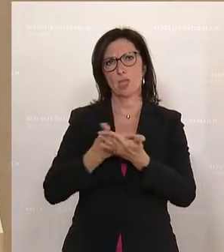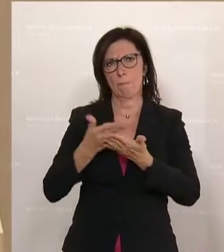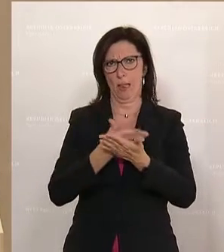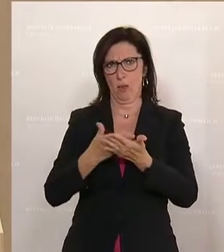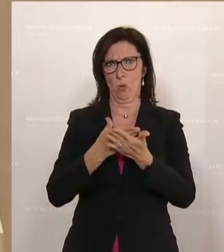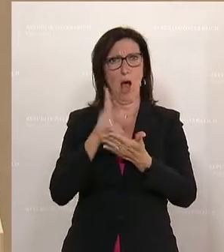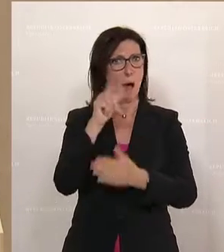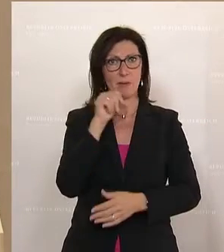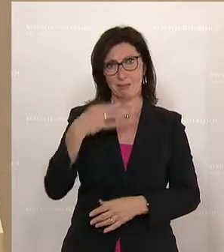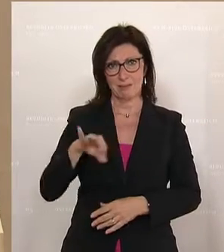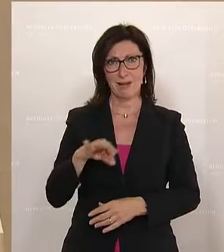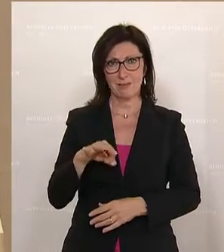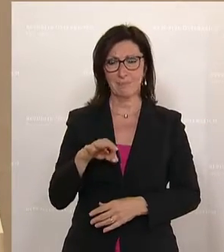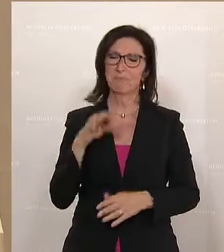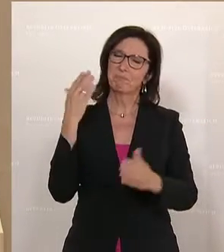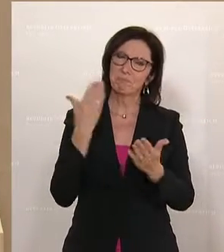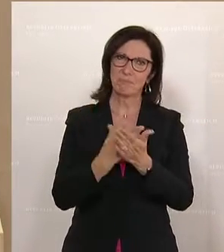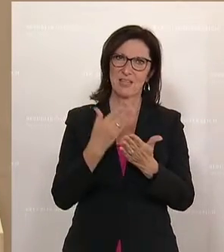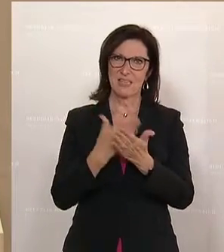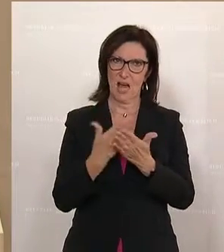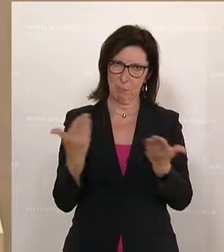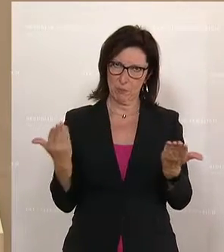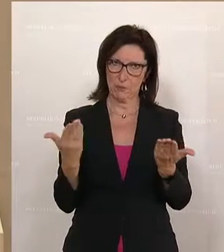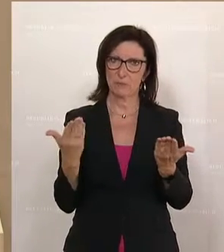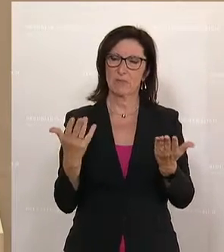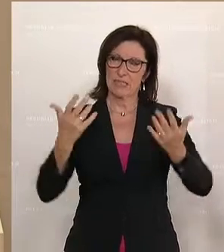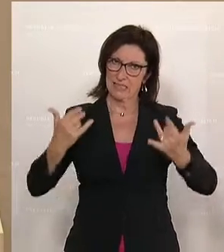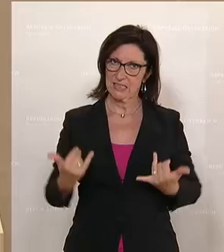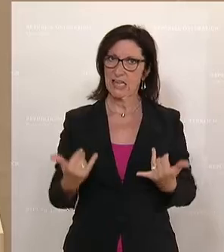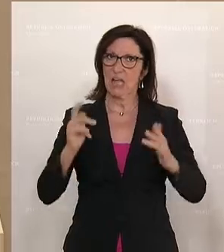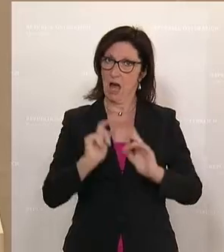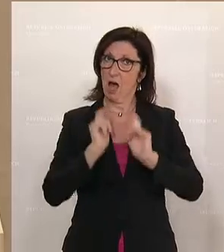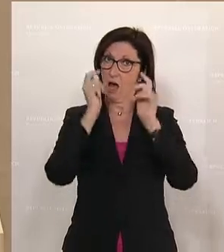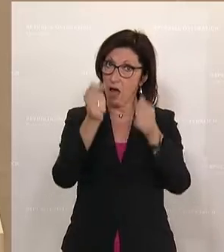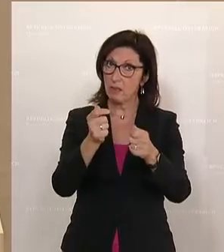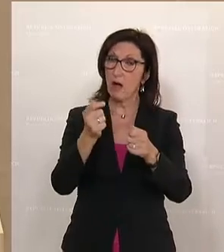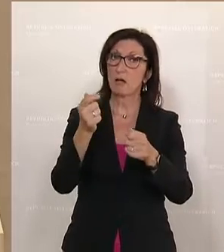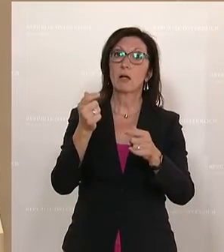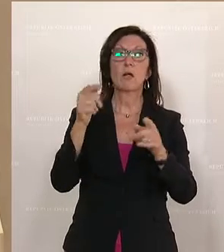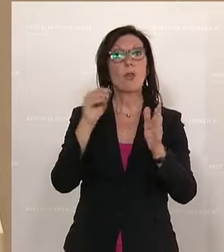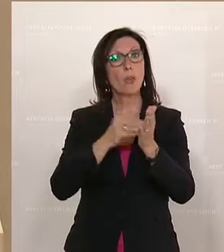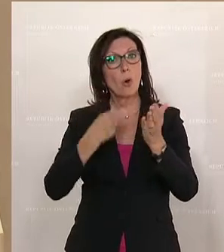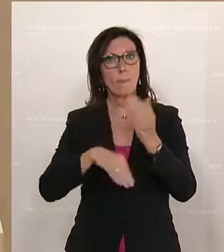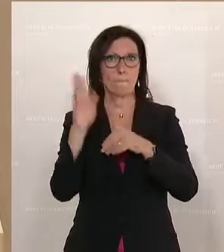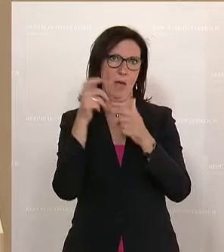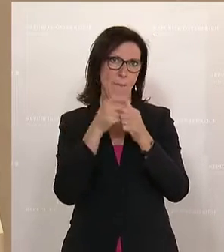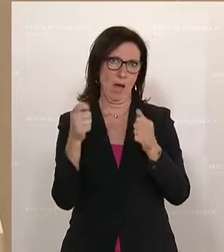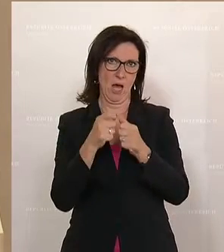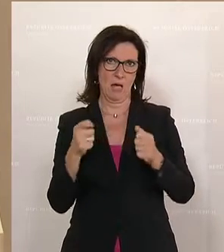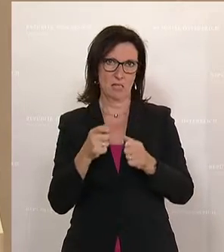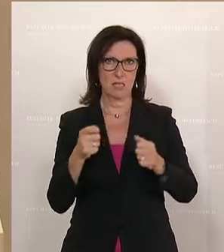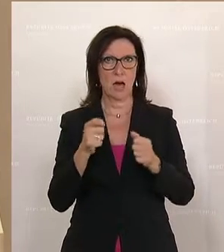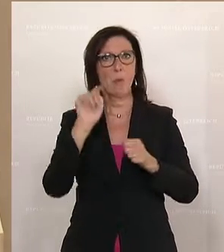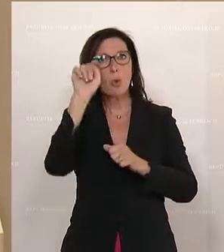das einzige. Deshalb umfasst der vorliegende Antrag auch weitere Maßnahmen direkt in den